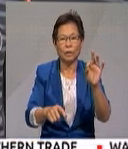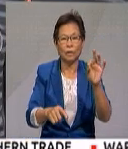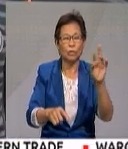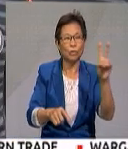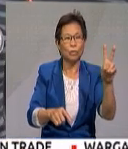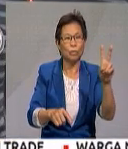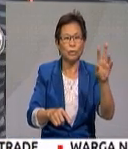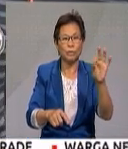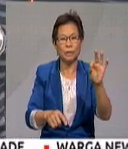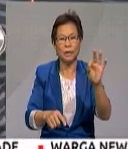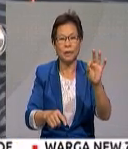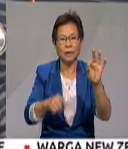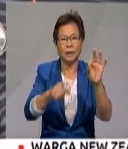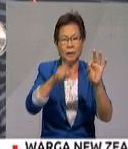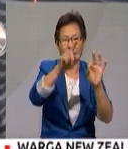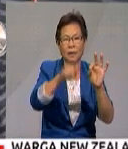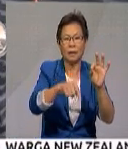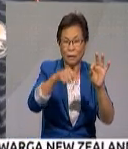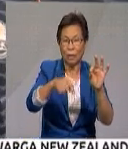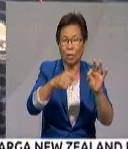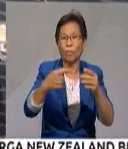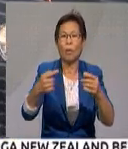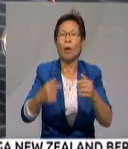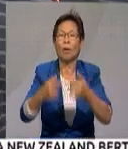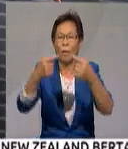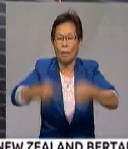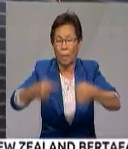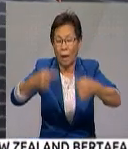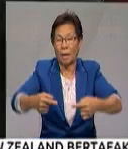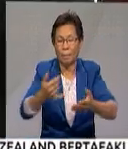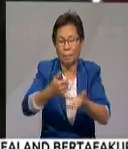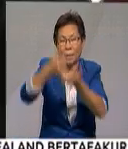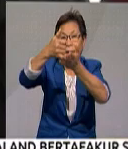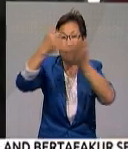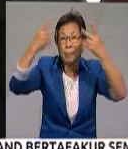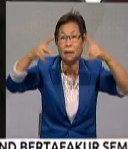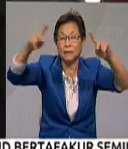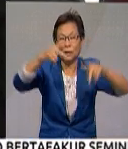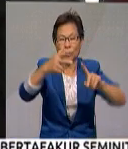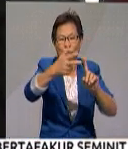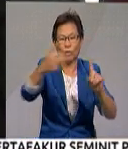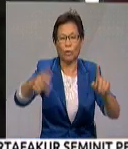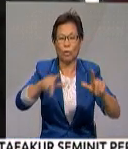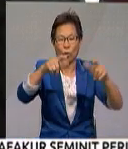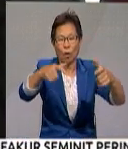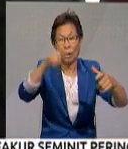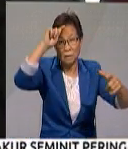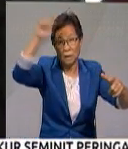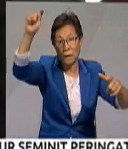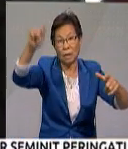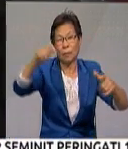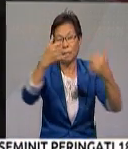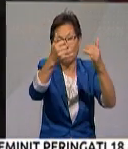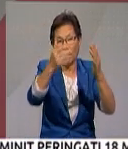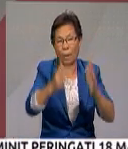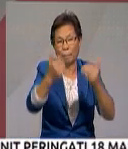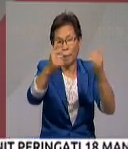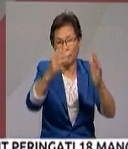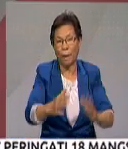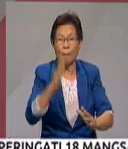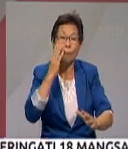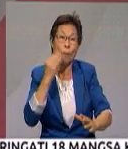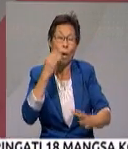ke Indonesia untuk bertanding Piala Presiden Indonesia. Skuad Terengganu rata-rata dibarisi atlet